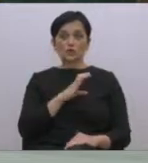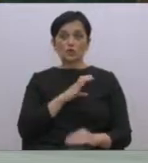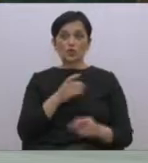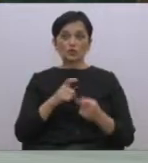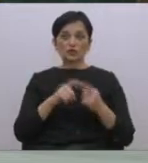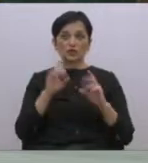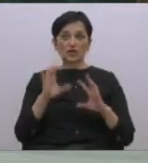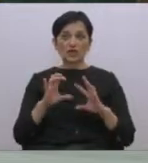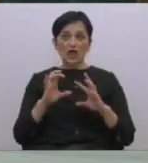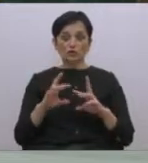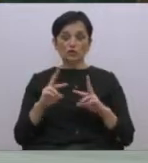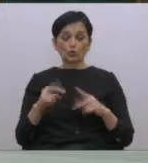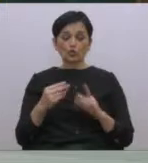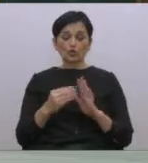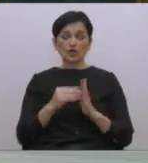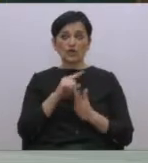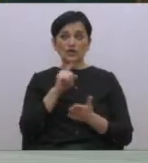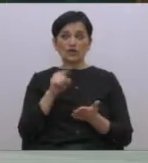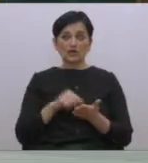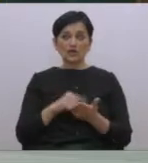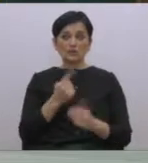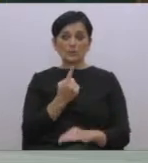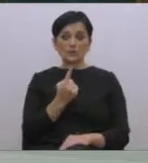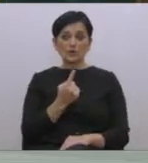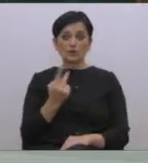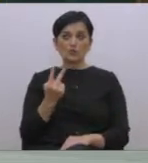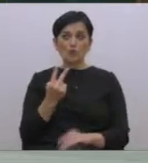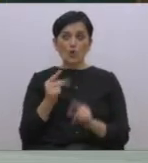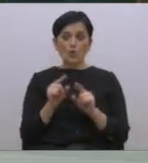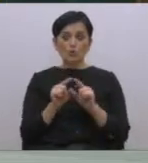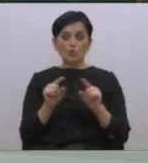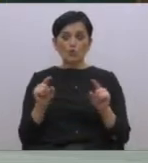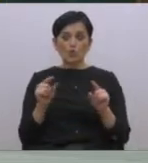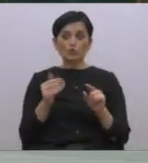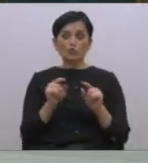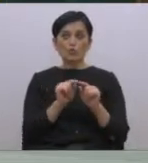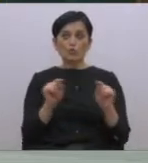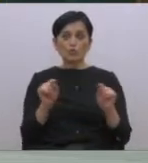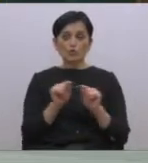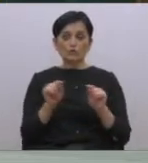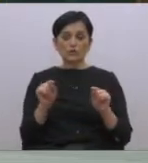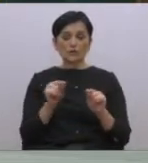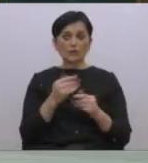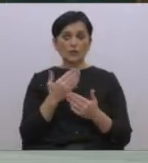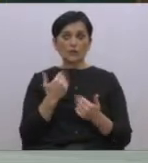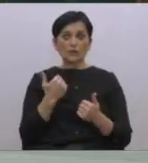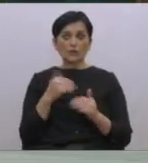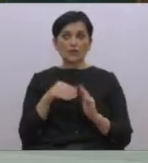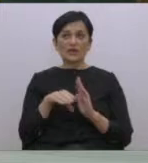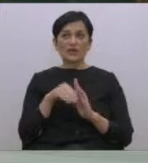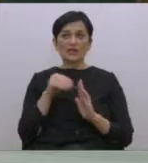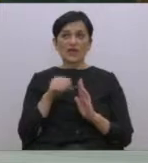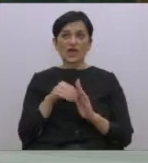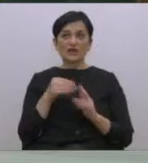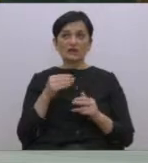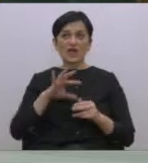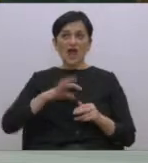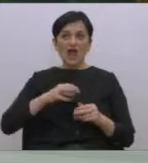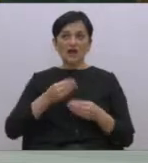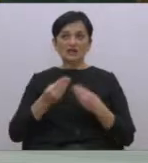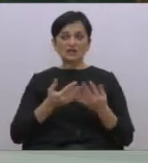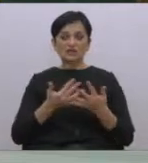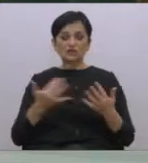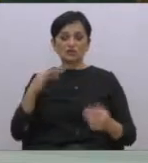შესახებ განვითარდება კითხვები პირველ მეორე მუხლთან და მათ მიმართებთან არ არის. ლატარიების საზარტული და